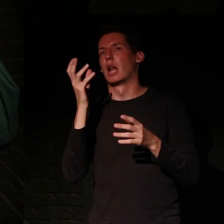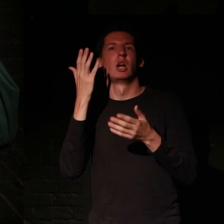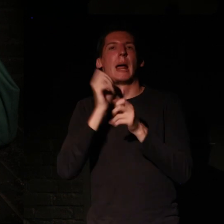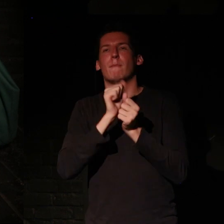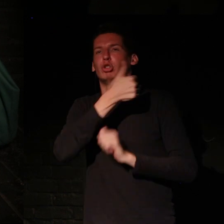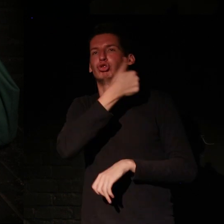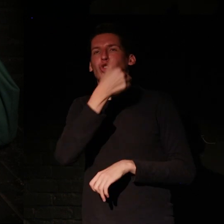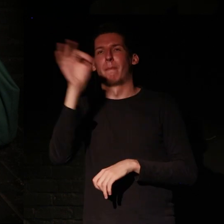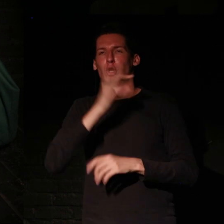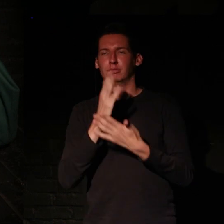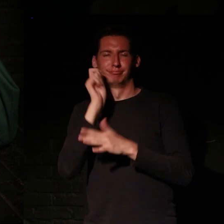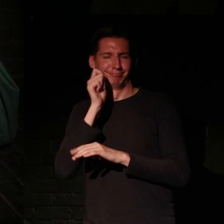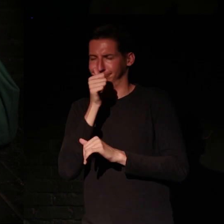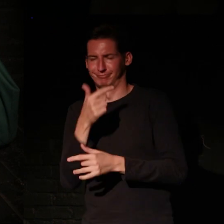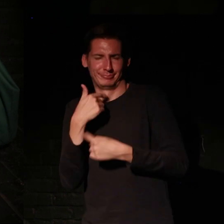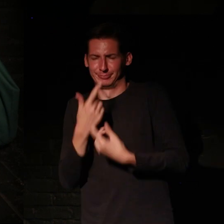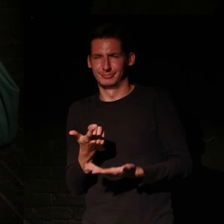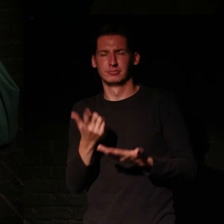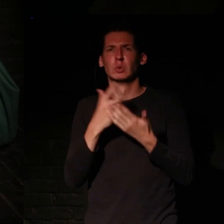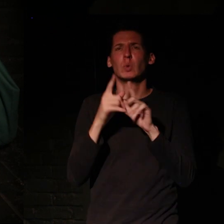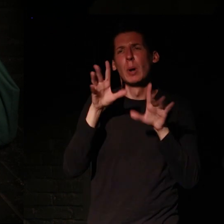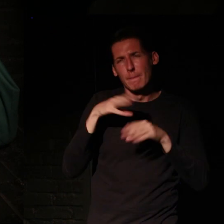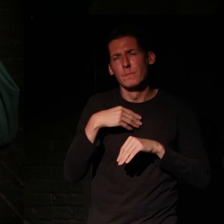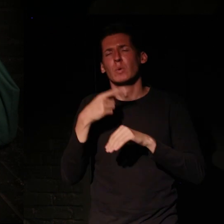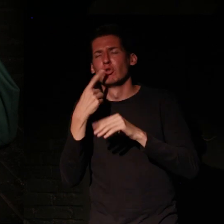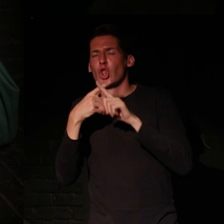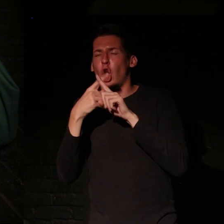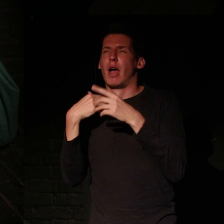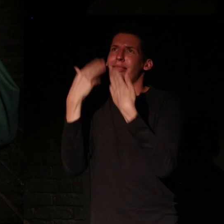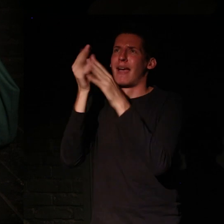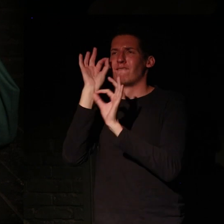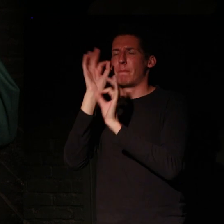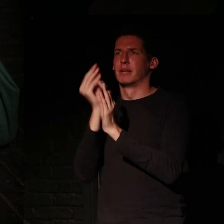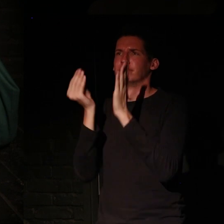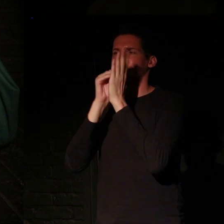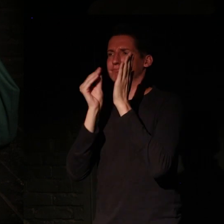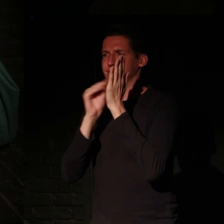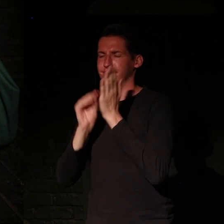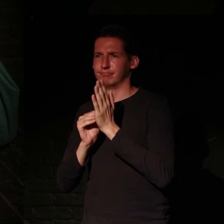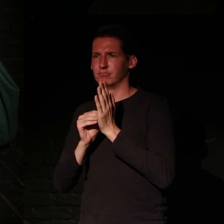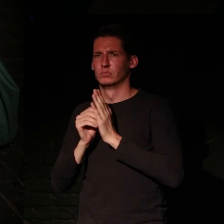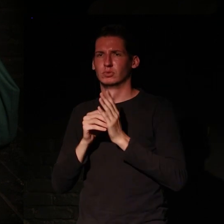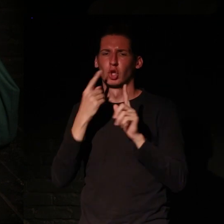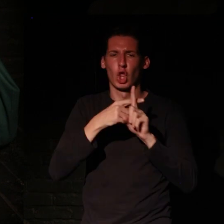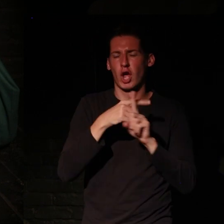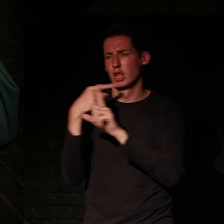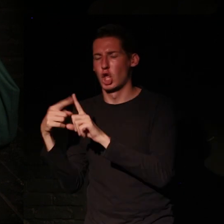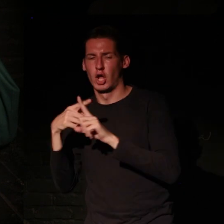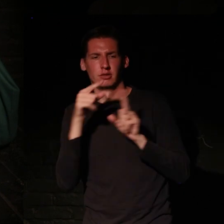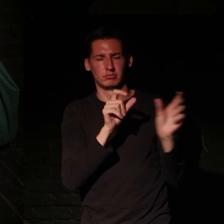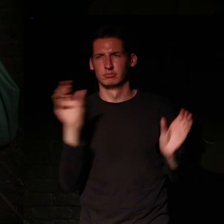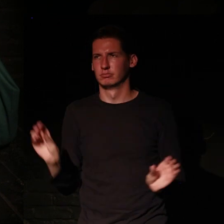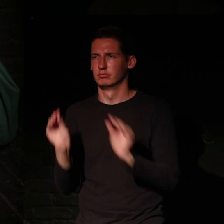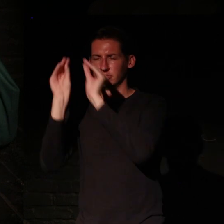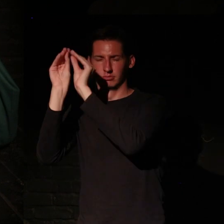kobietą, ale raczej, że możemy mu przypisać, chociaż to wszystko tak, to jest takie znowu nasze błądzenie w myśleniu